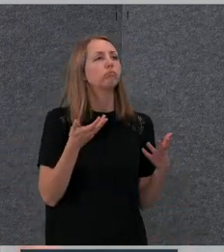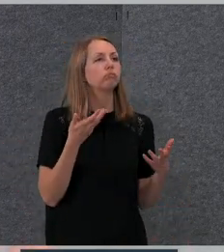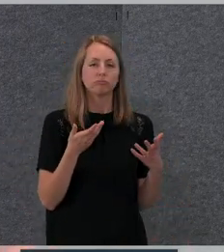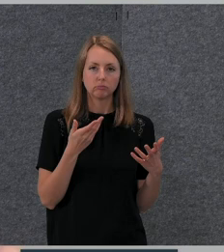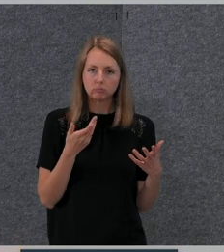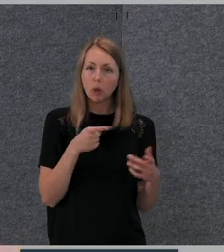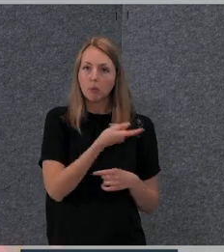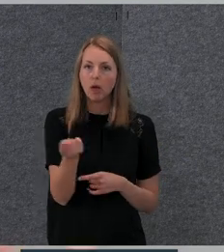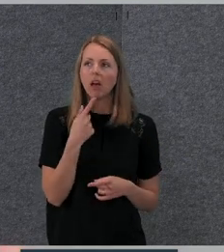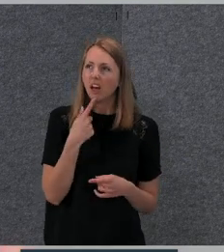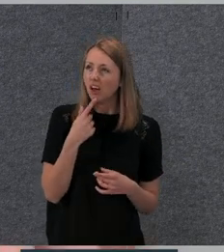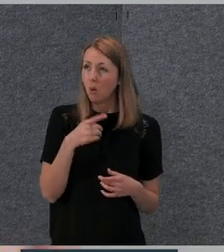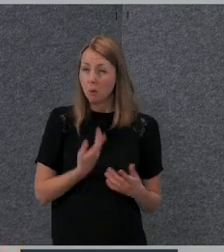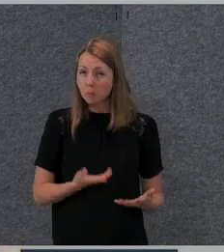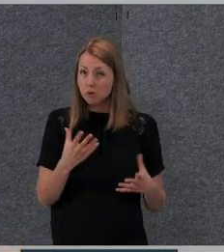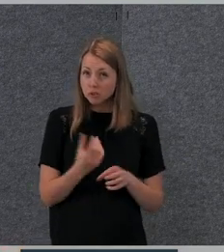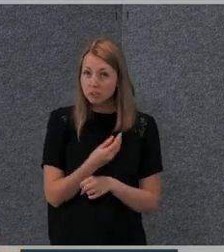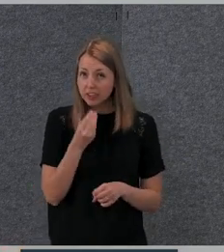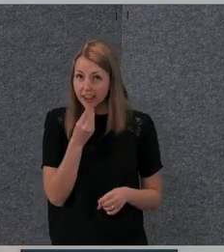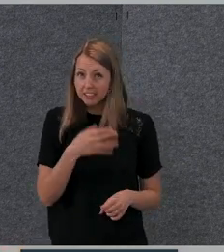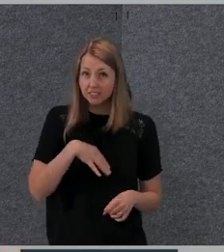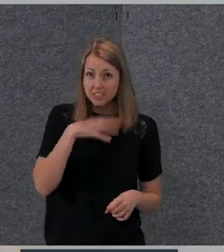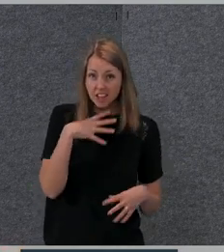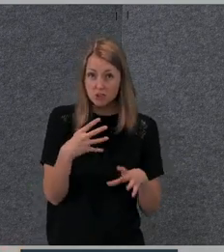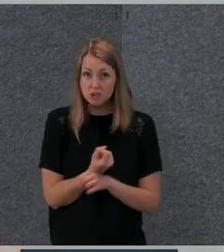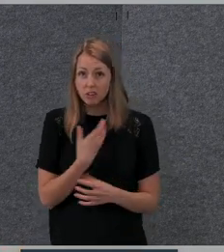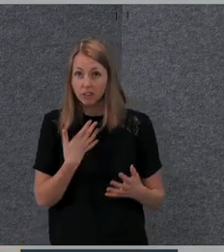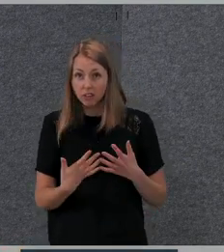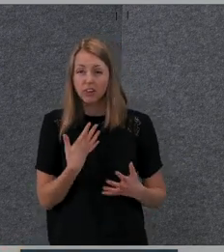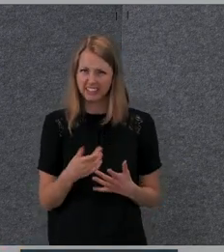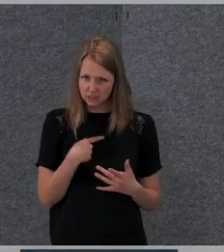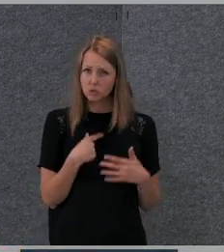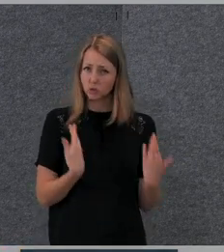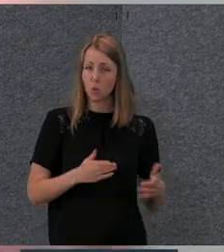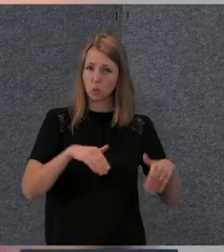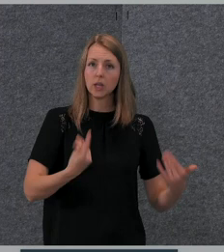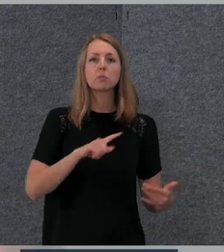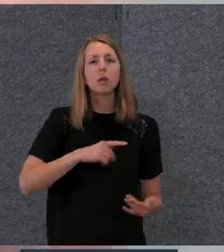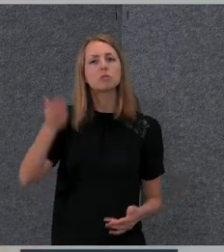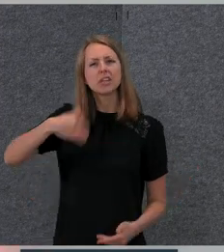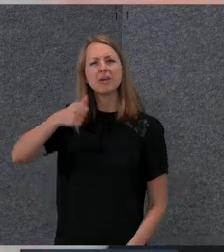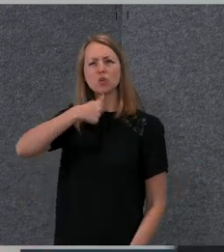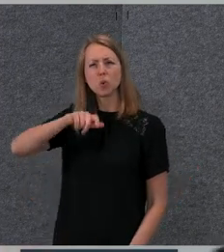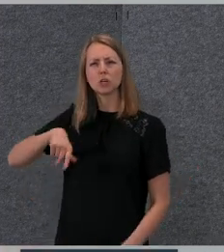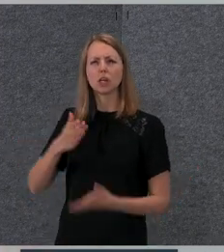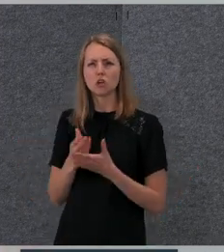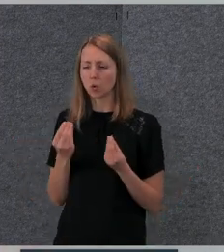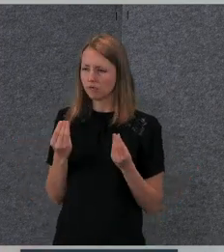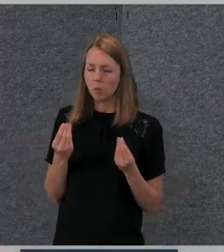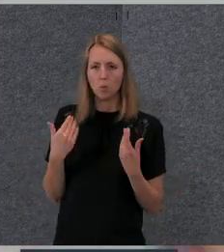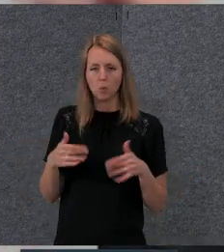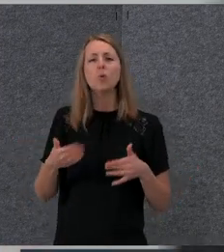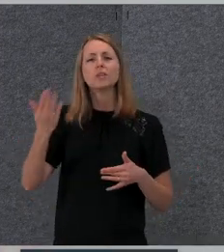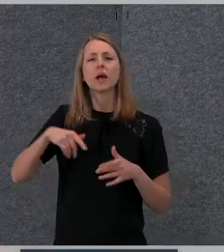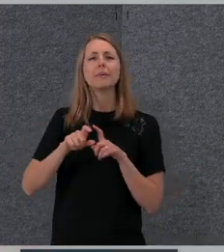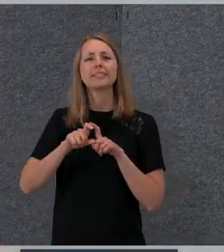wieder satt werden. Dieses Thema treibt mich um, seit ich ein Jugendlicher war. Damals ging es im Zusammenhang um